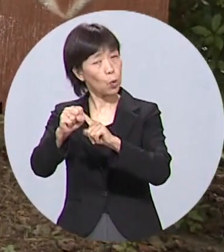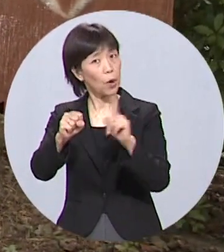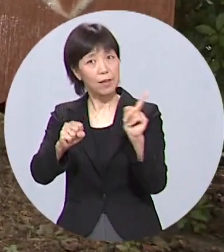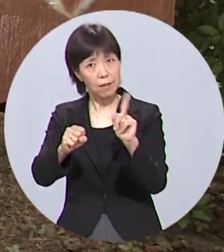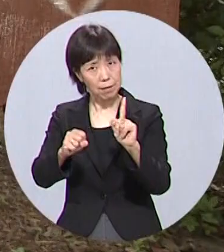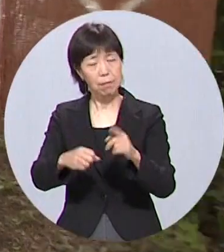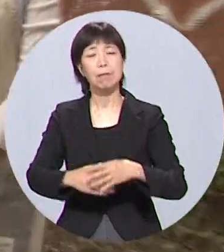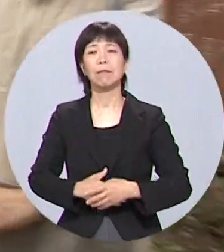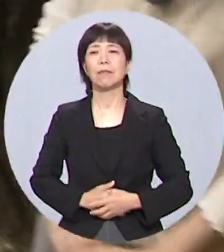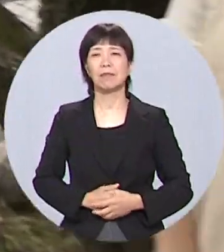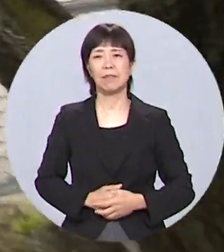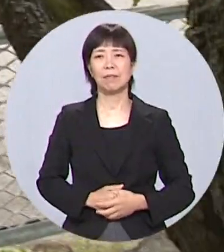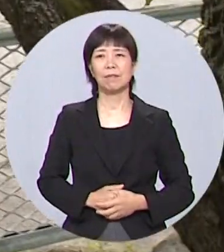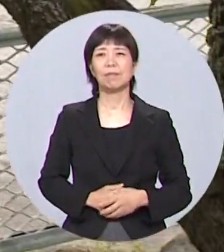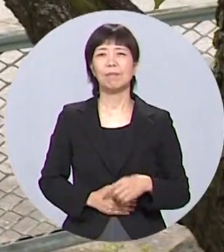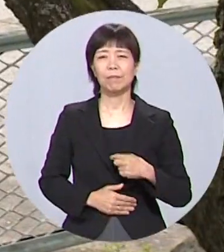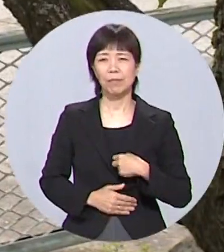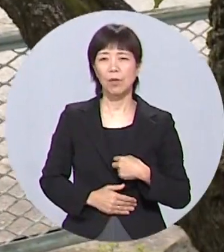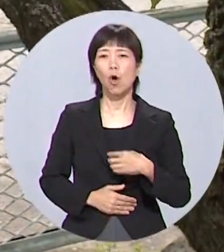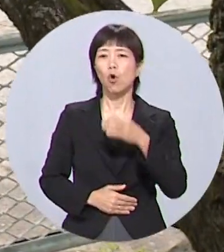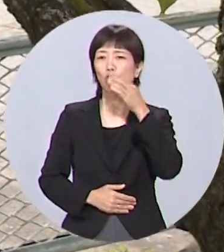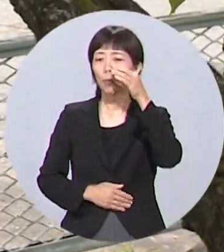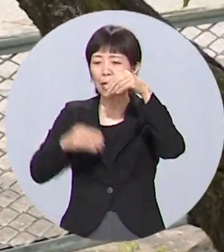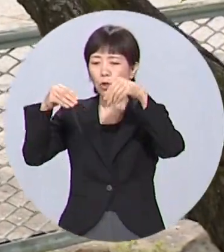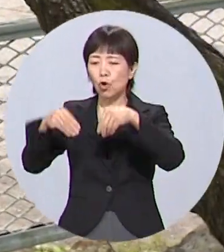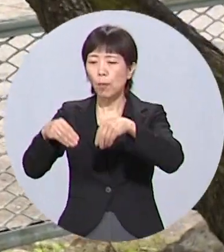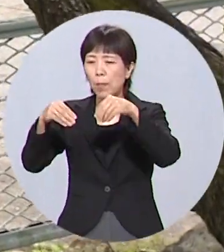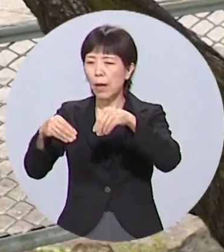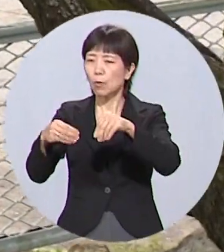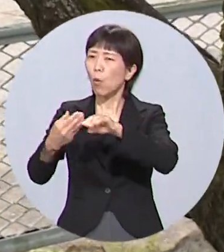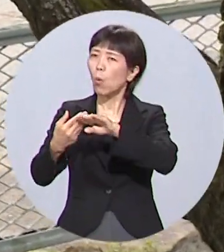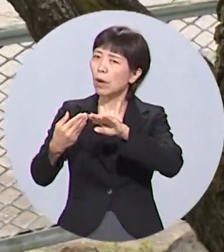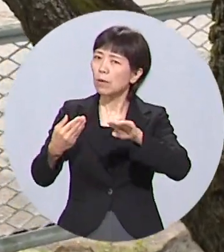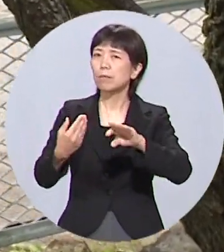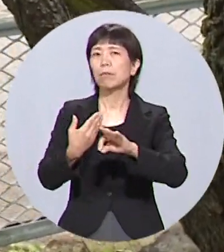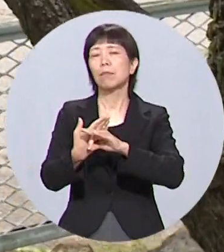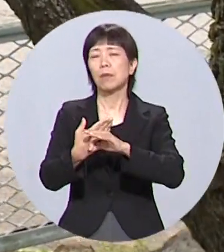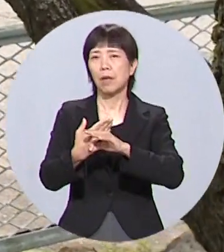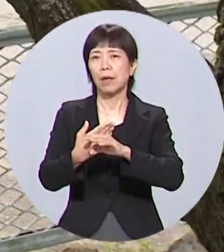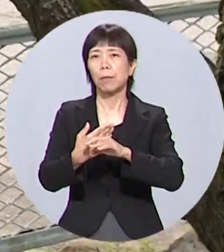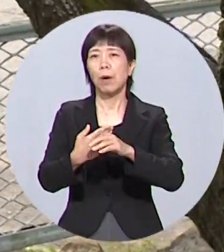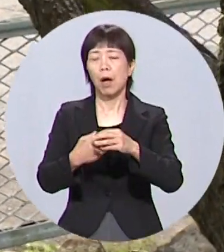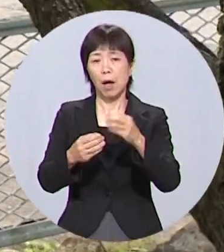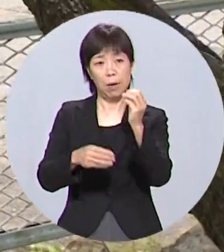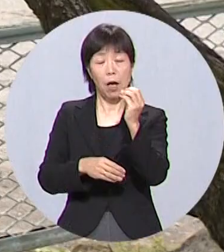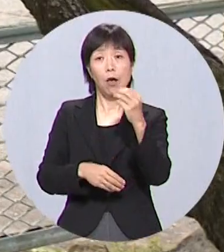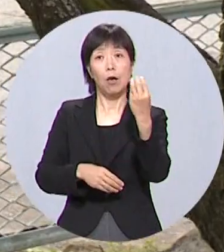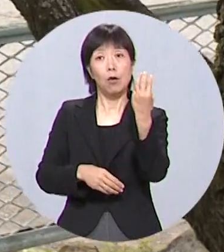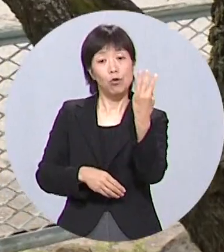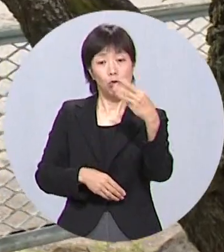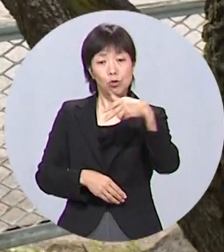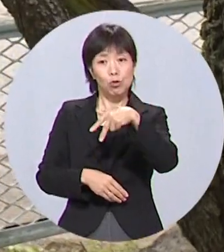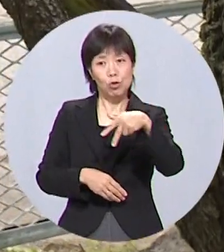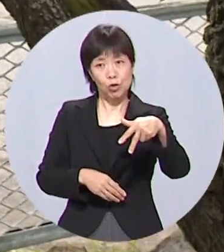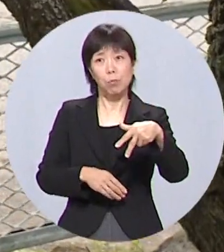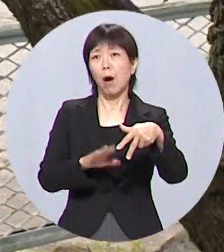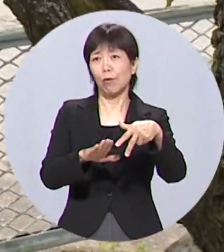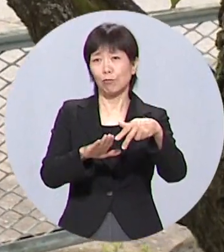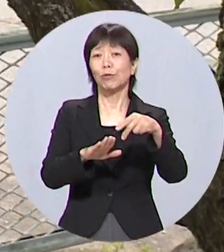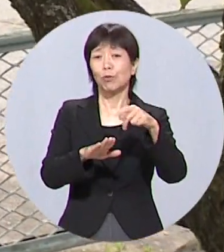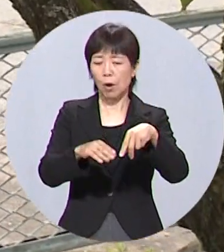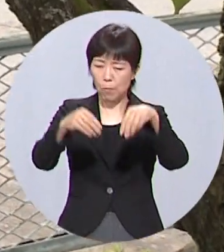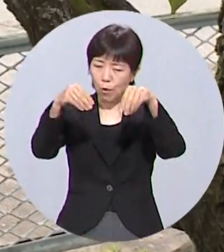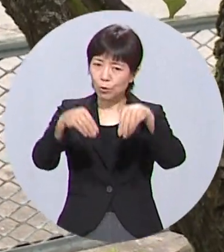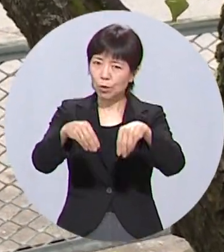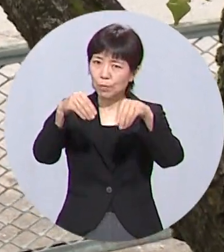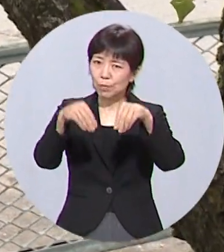ってありますか。 はい、梅染めだけではなくて、おごせば柚子も盛んですので、柚子の染め